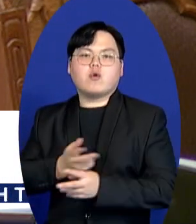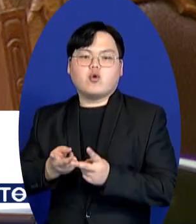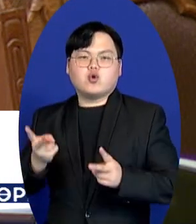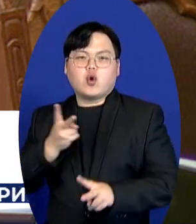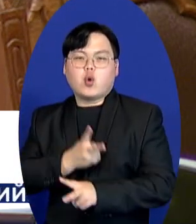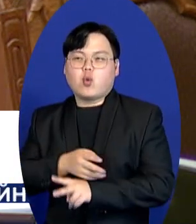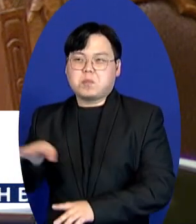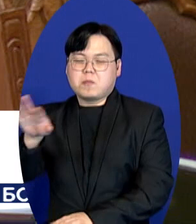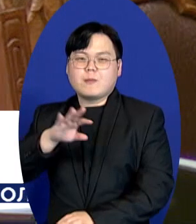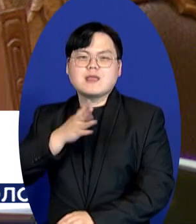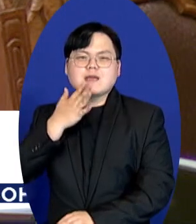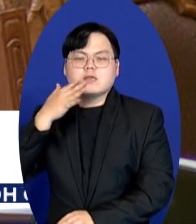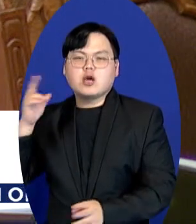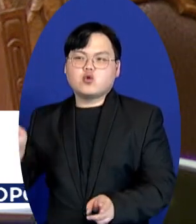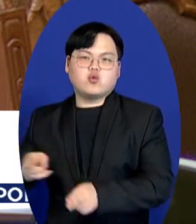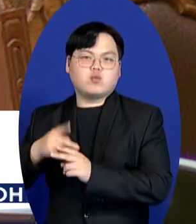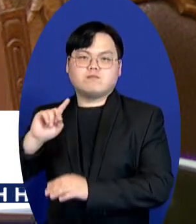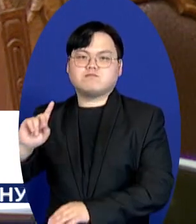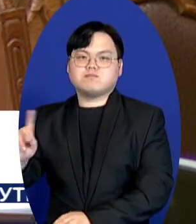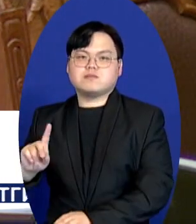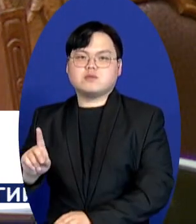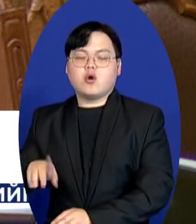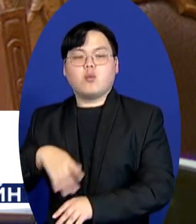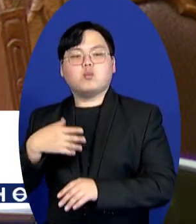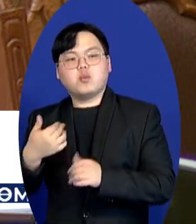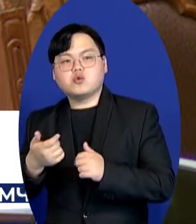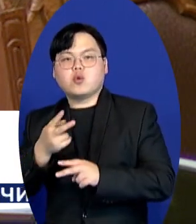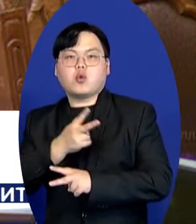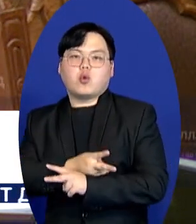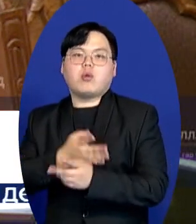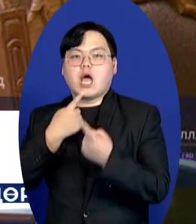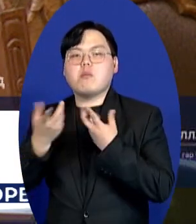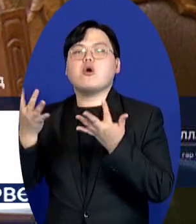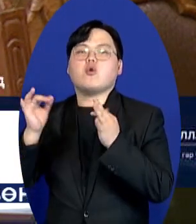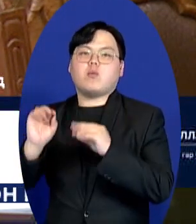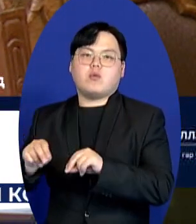нар дүгнэлт гарахгүй шүү. Бусад хууль тогтоомжтой бол та нар юм ярина биз.